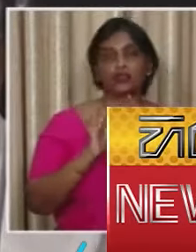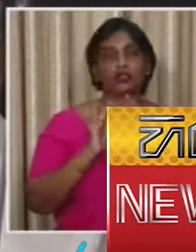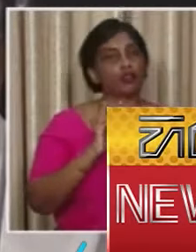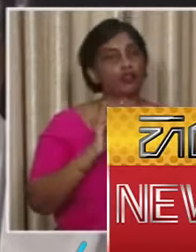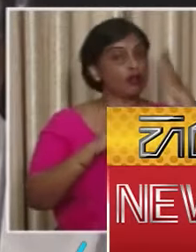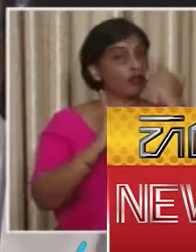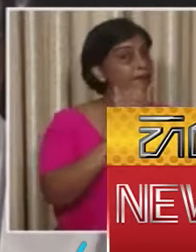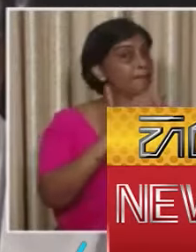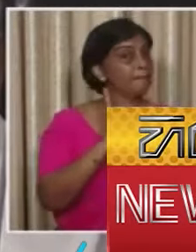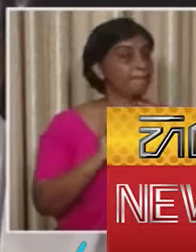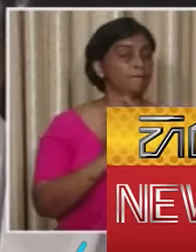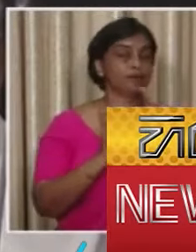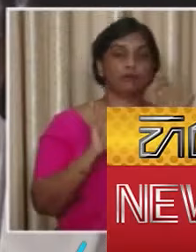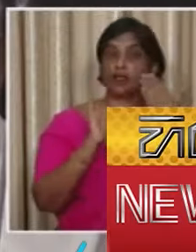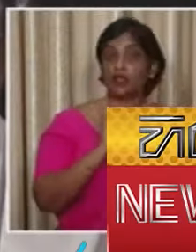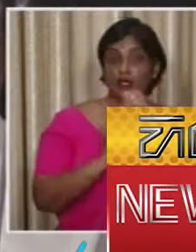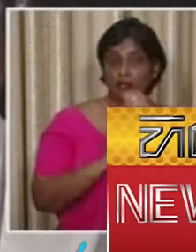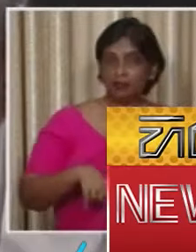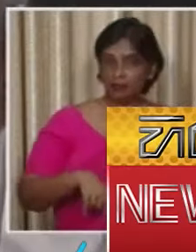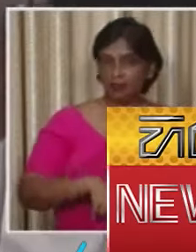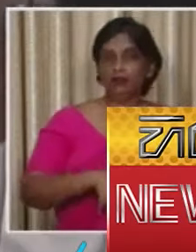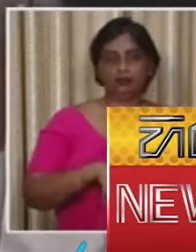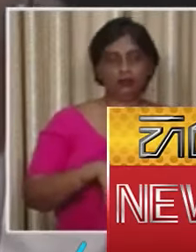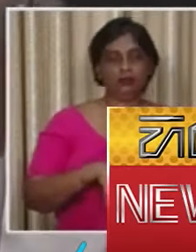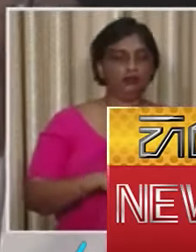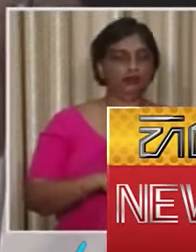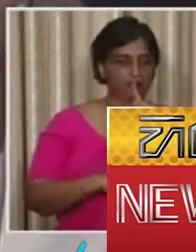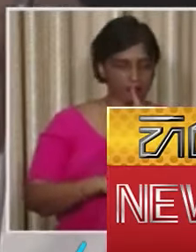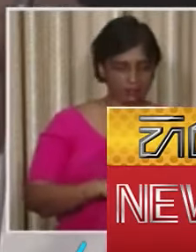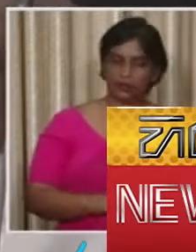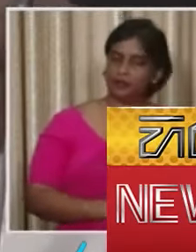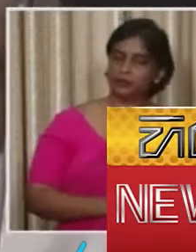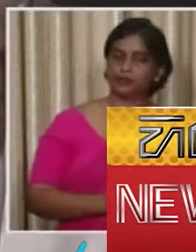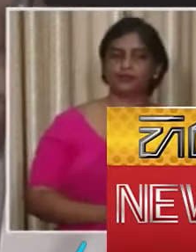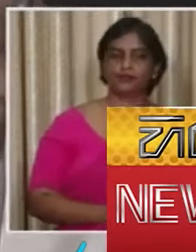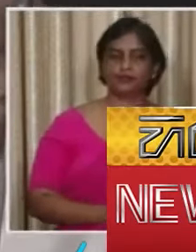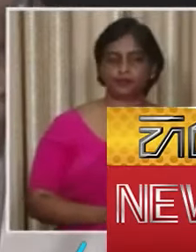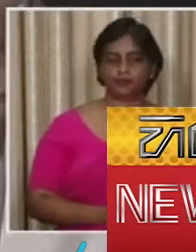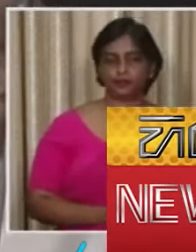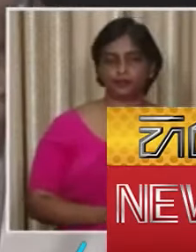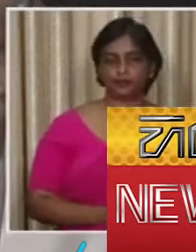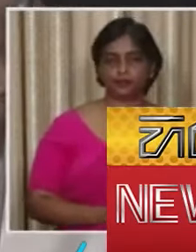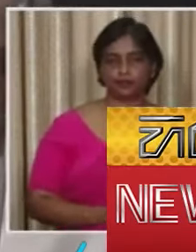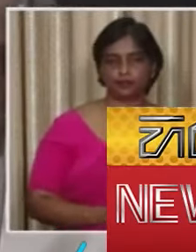ජාත්‍යන්තර පිළිවෙත සහ සත්‍ය කරුණු මම මේ අවස්ථාවේ පැහැදිලි කරන්නට කැමතියි.